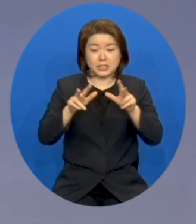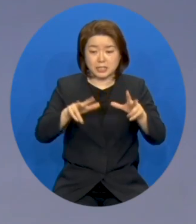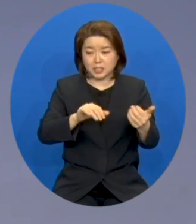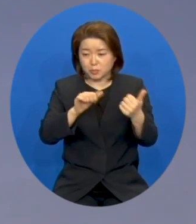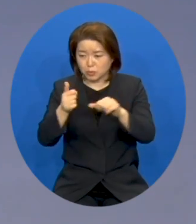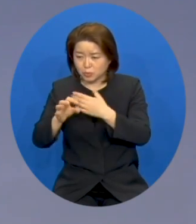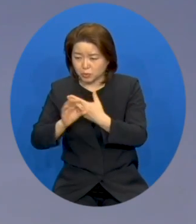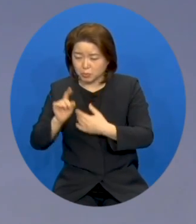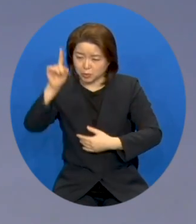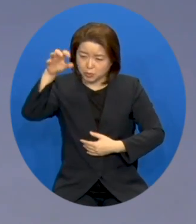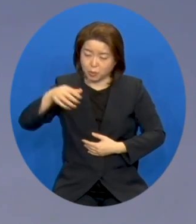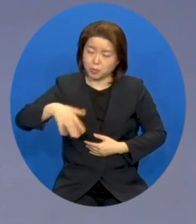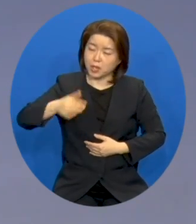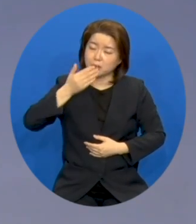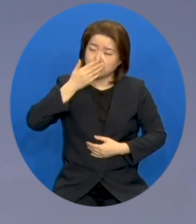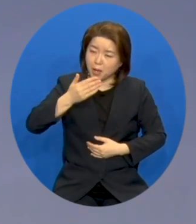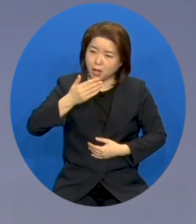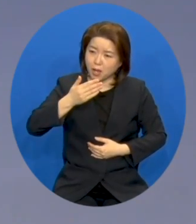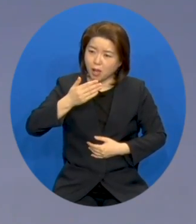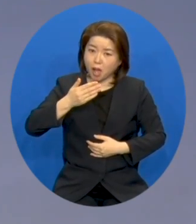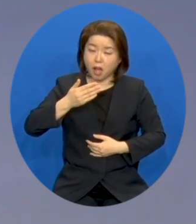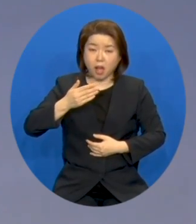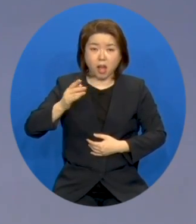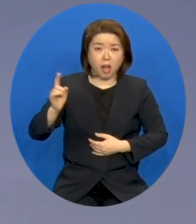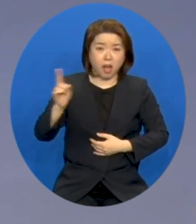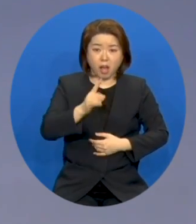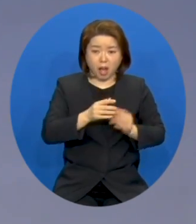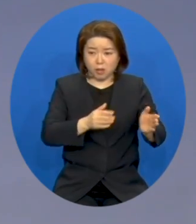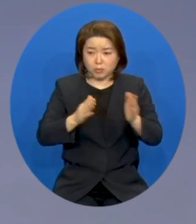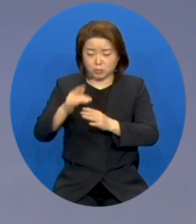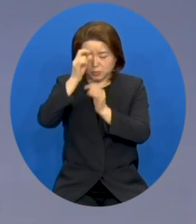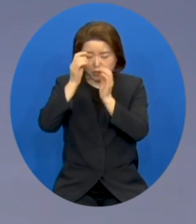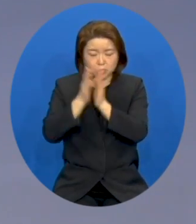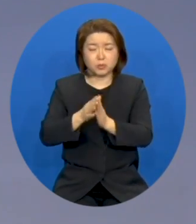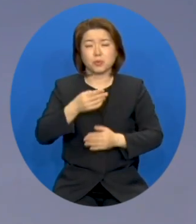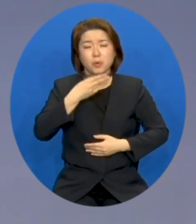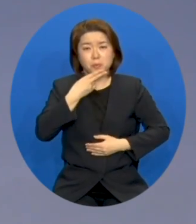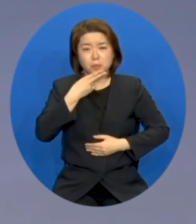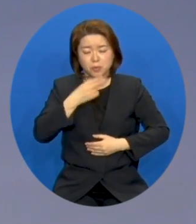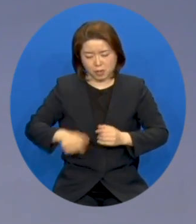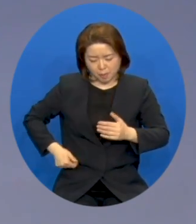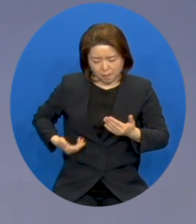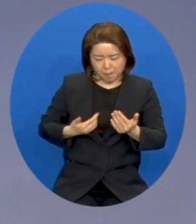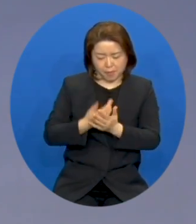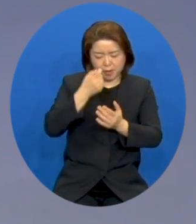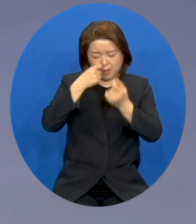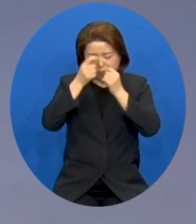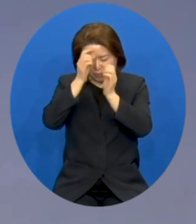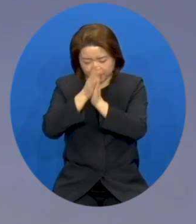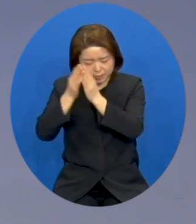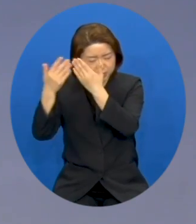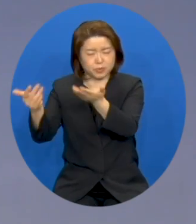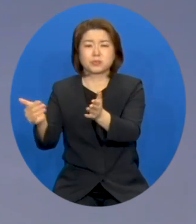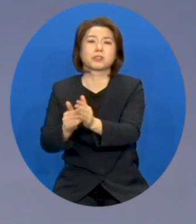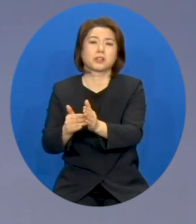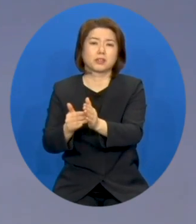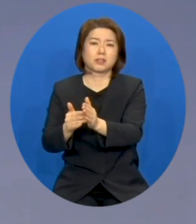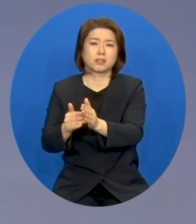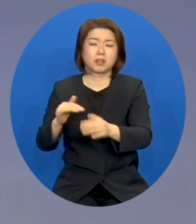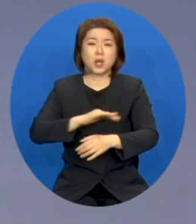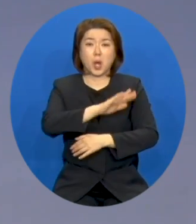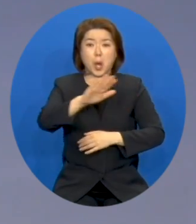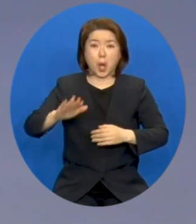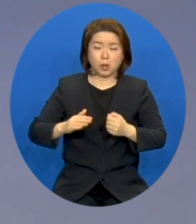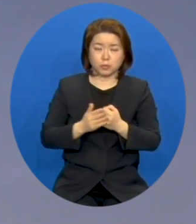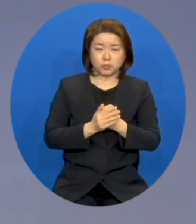수 있을까? 아무런 준비와 기도가 없었던 것을 깨닫고 회개했다고 그랬습니다. 우리 교회